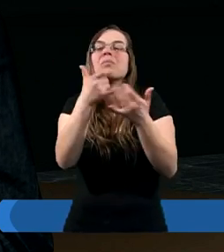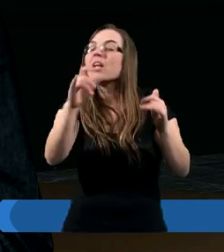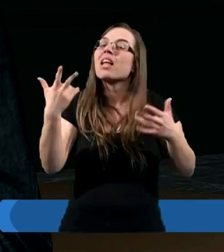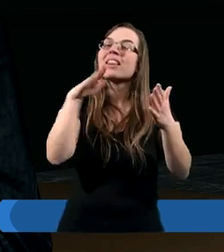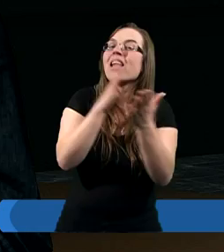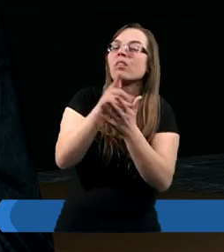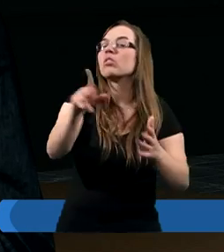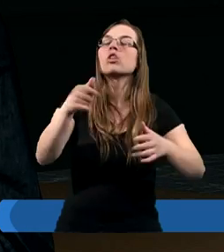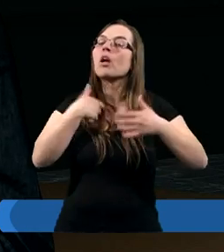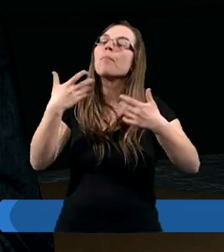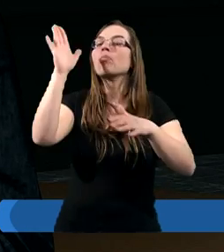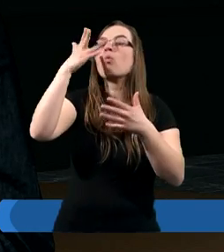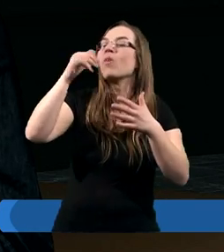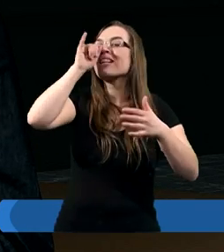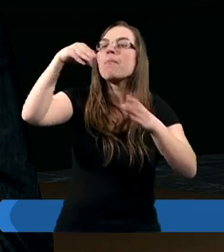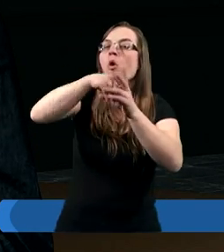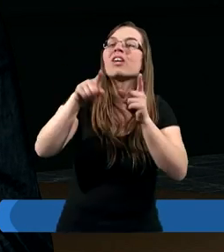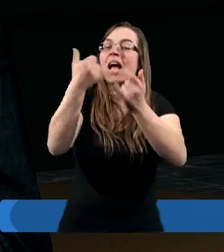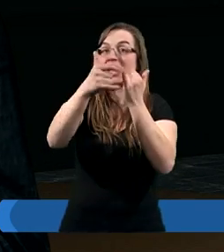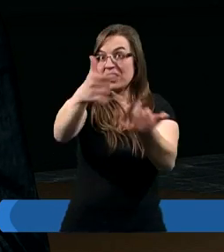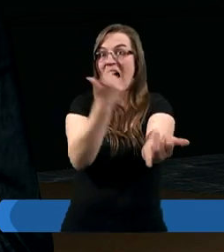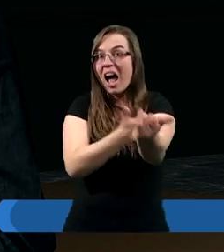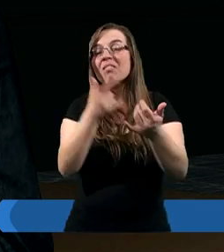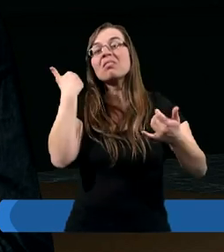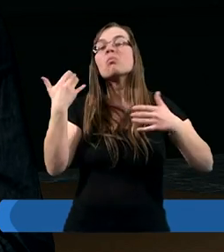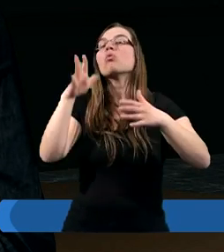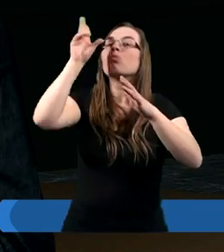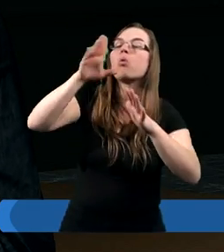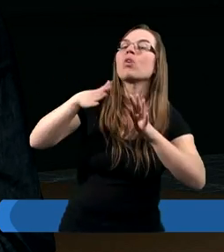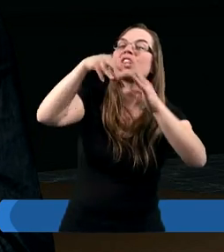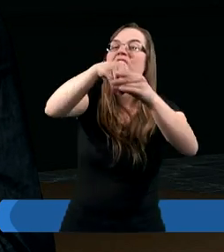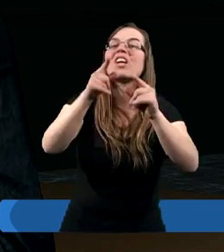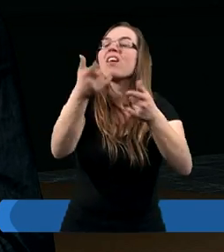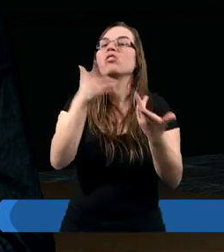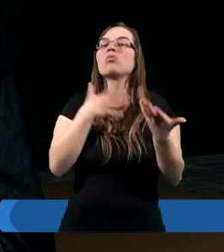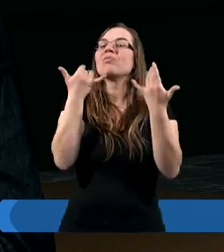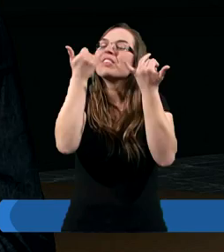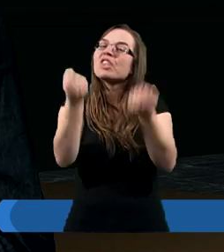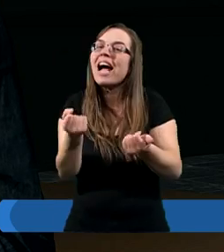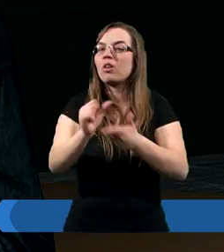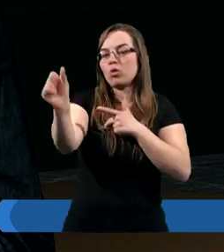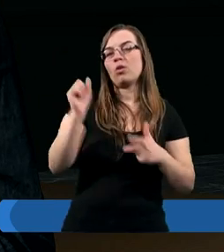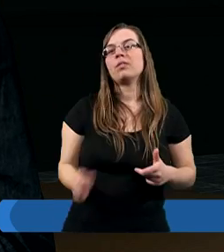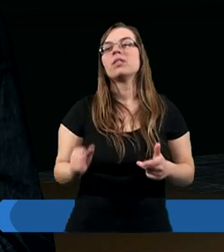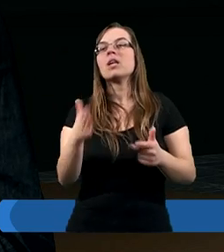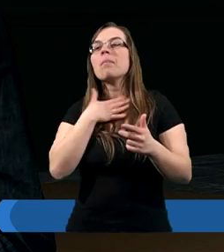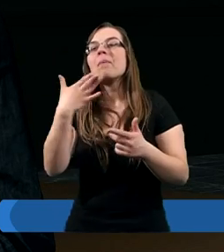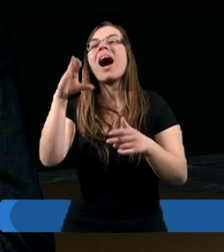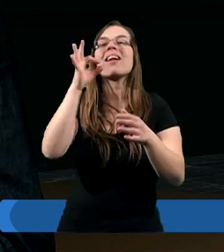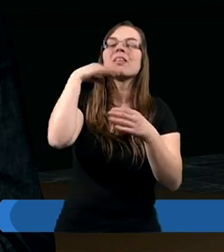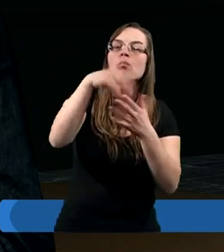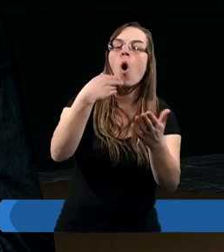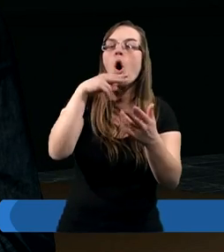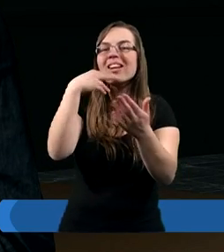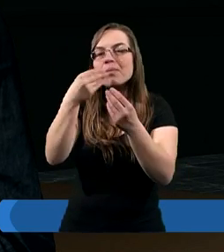Święty nie może w pełni działać na nas. I to jest też ważne w kontekście powtórnego przyjścia Chrystusa. Mamy przypowieść o 10